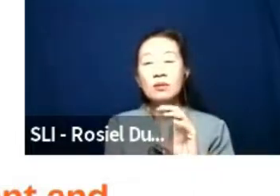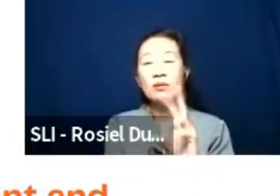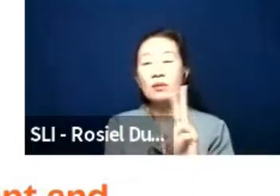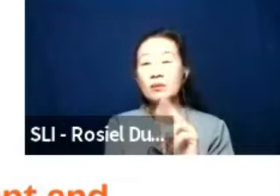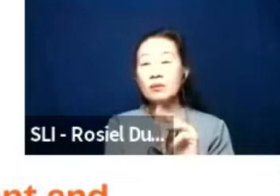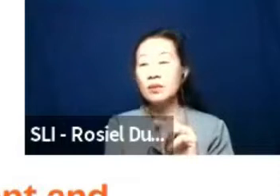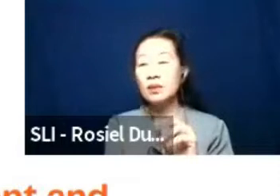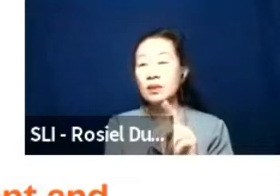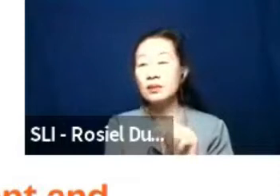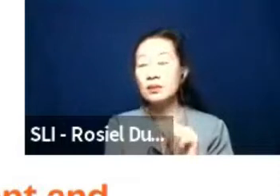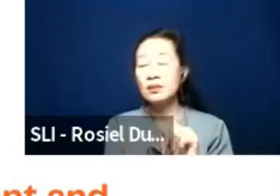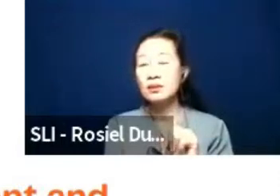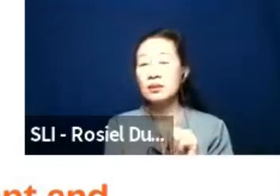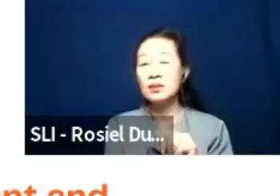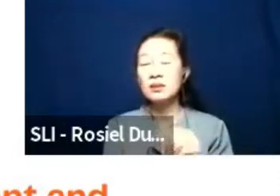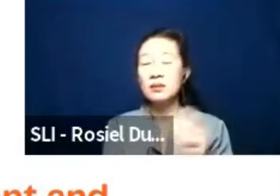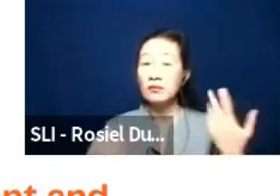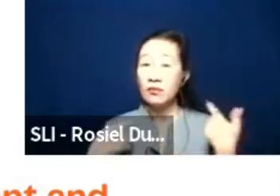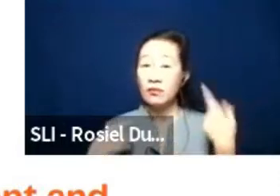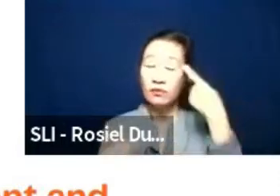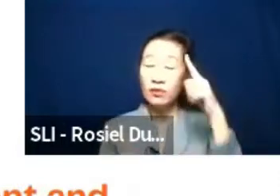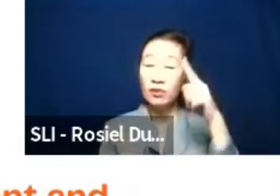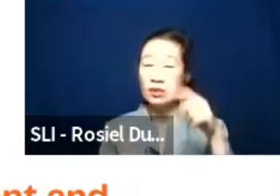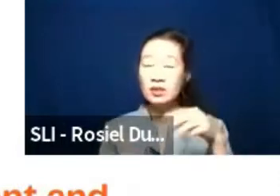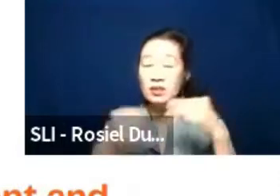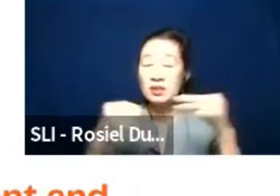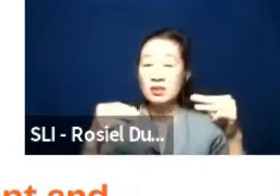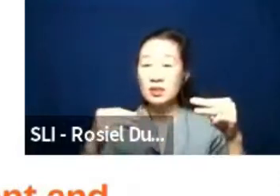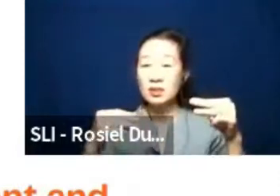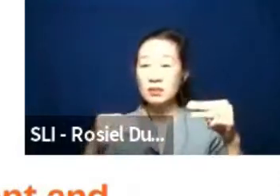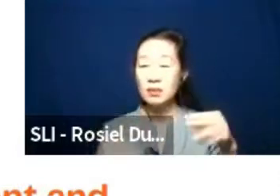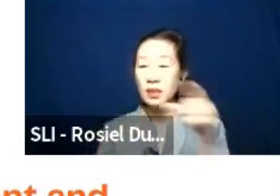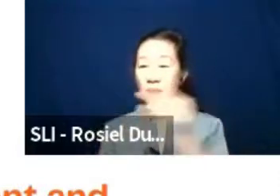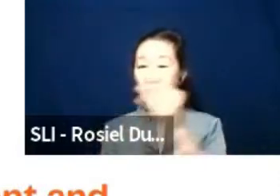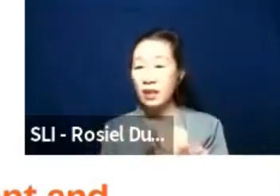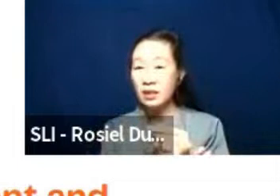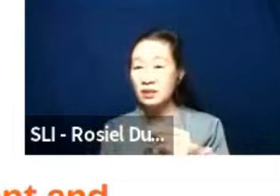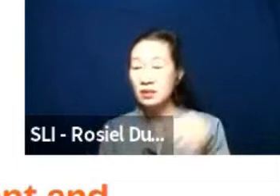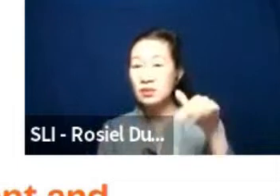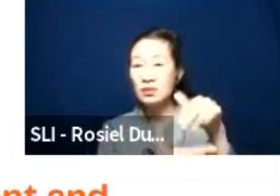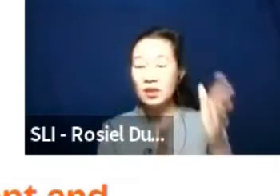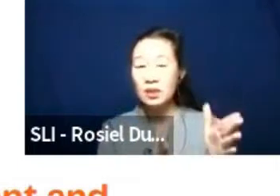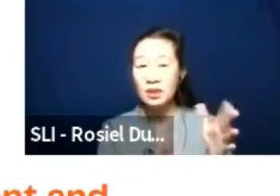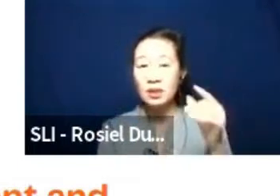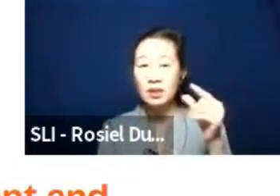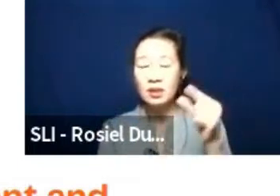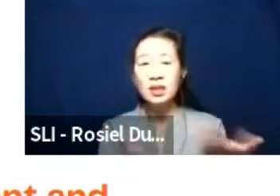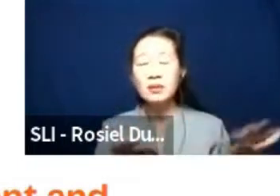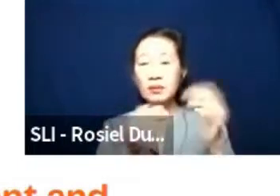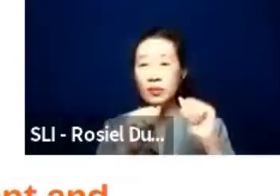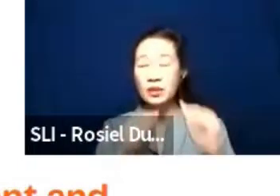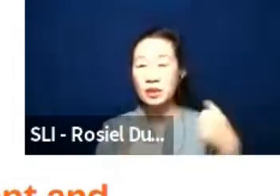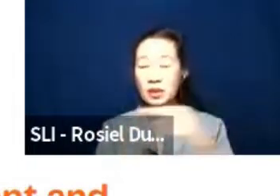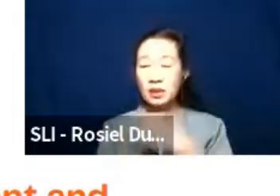For middle school students naman, no, so halimbawa mga grade 7, grade 8 students, dito naman pwede na